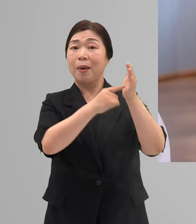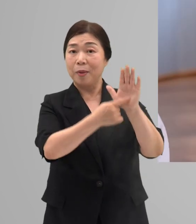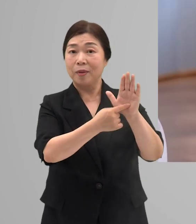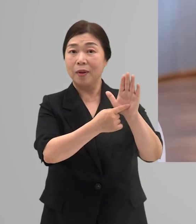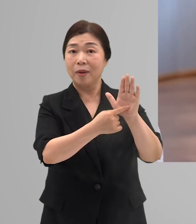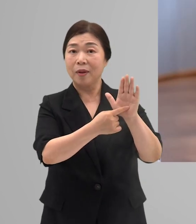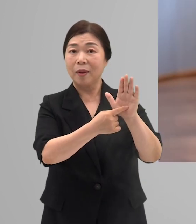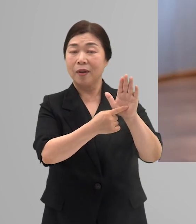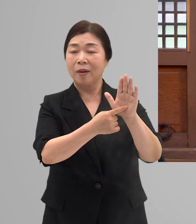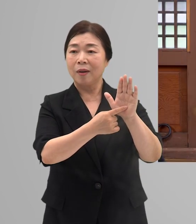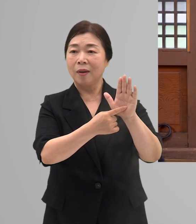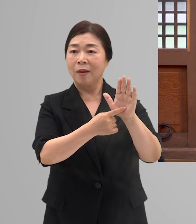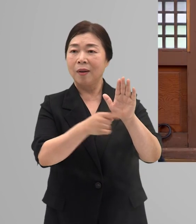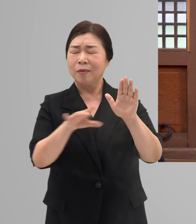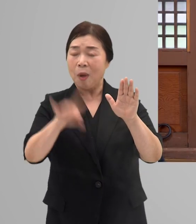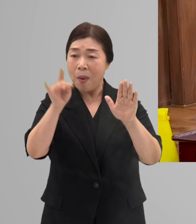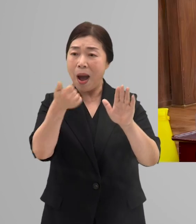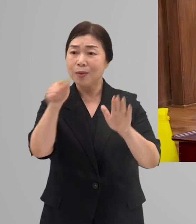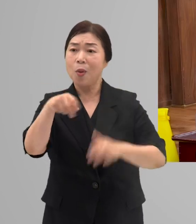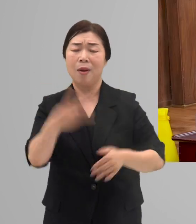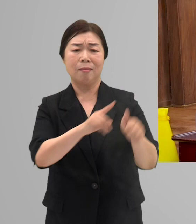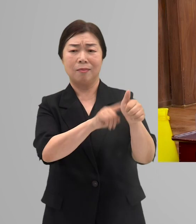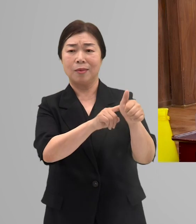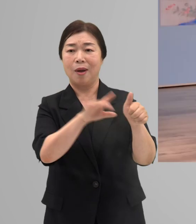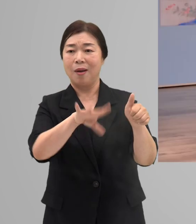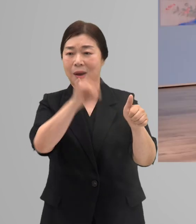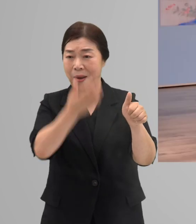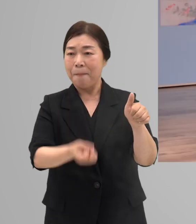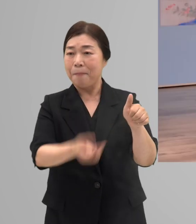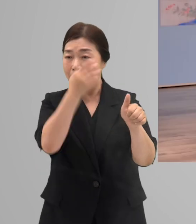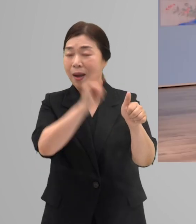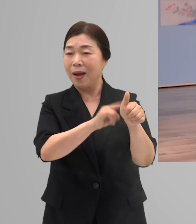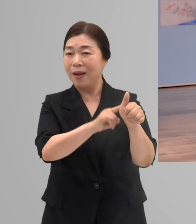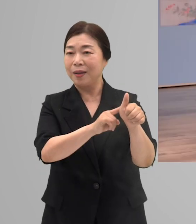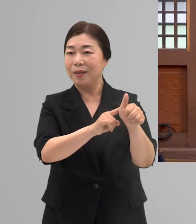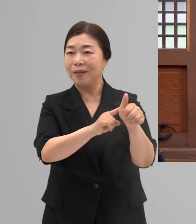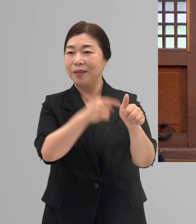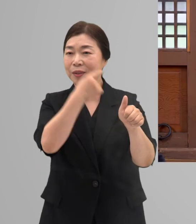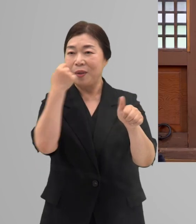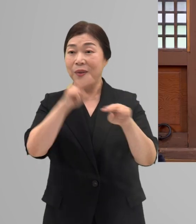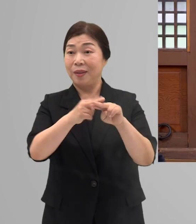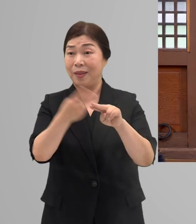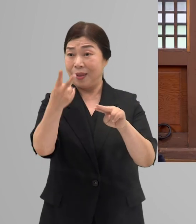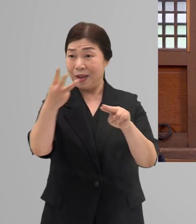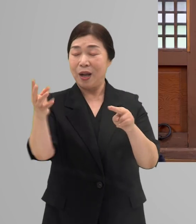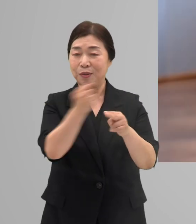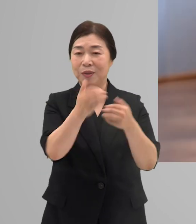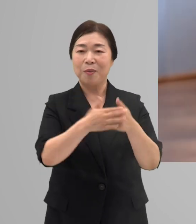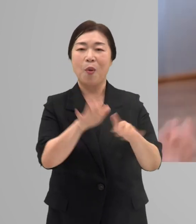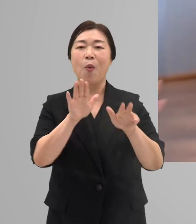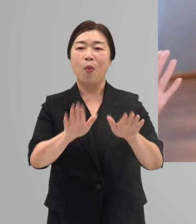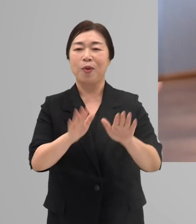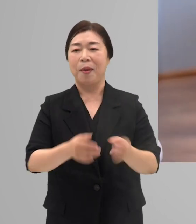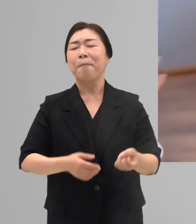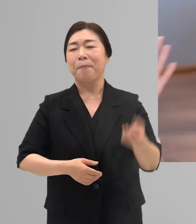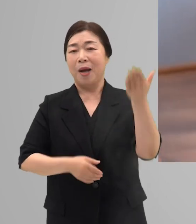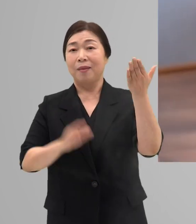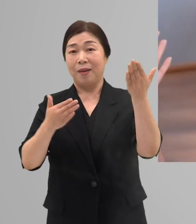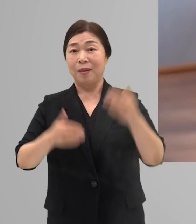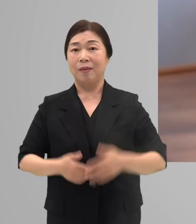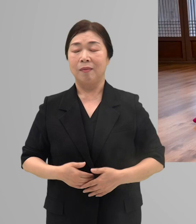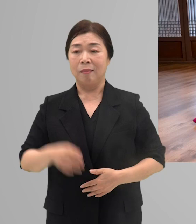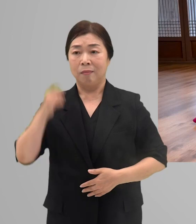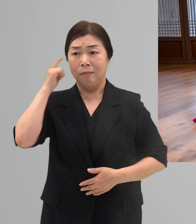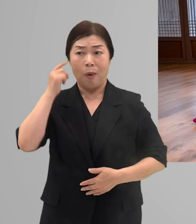시간인데요. 최초인 것 같습니다. 바로 원샷 한솔님께서 인형 3개를 획득하셔서 오늘의 우승자가 되셨습니다. 저 생각도